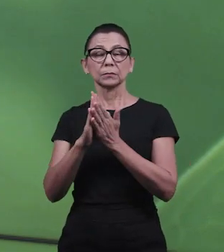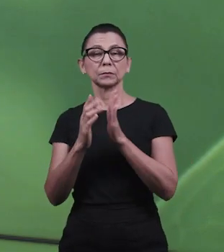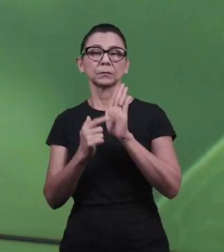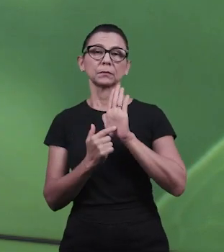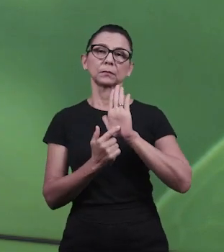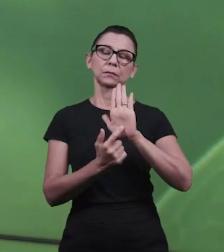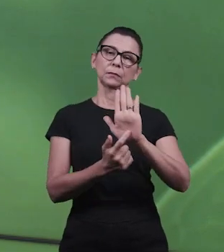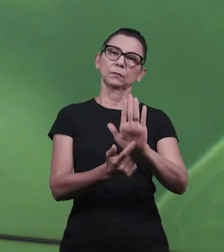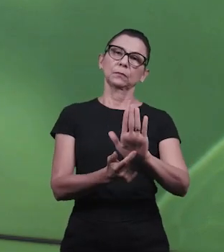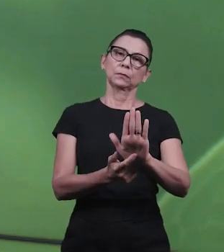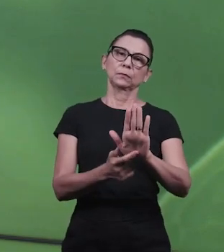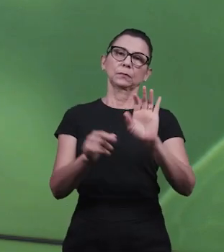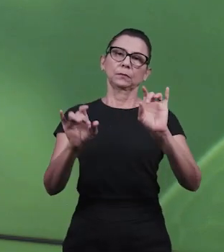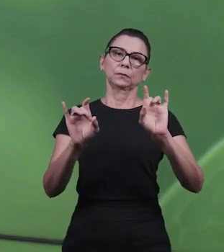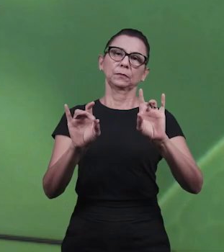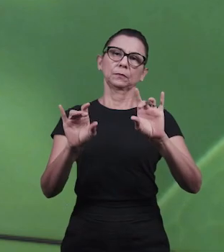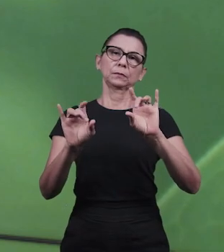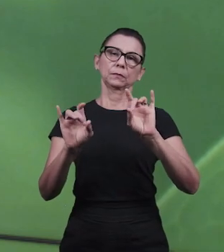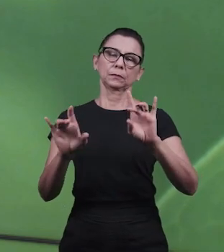Деяний апостолов.